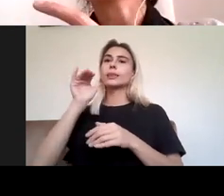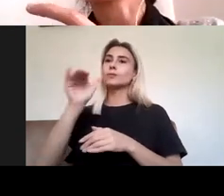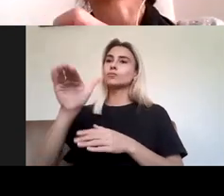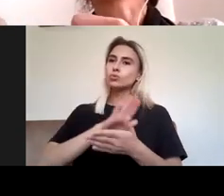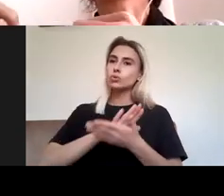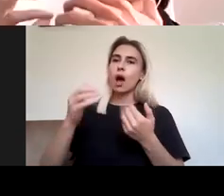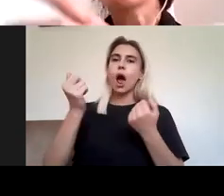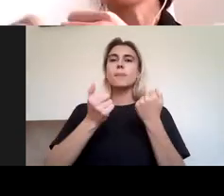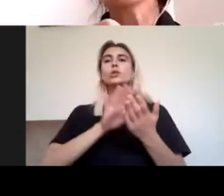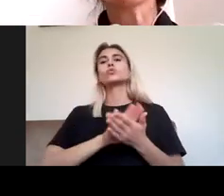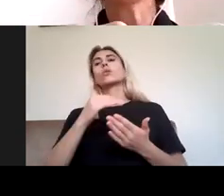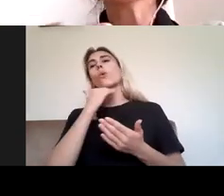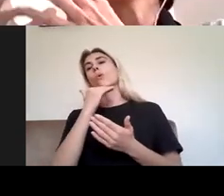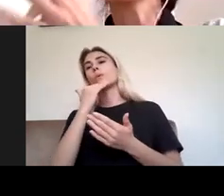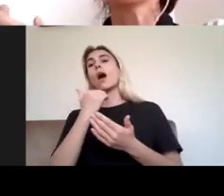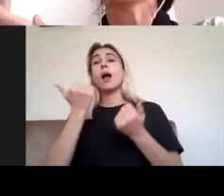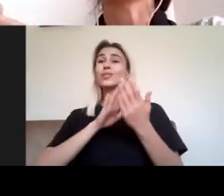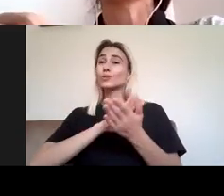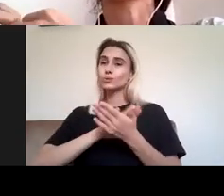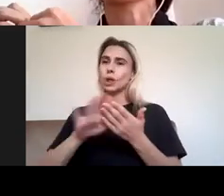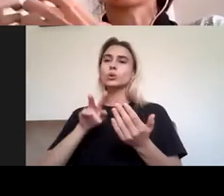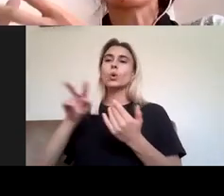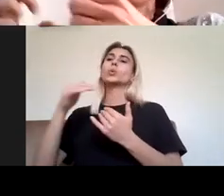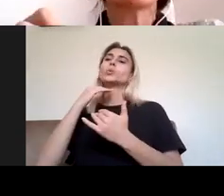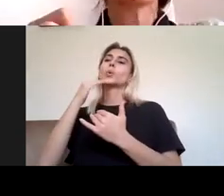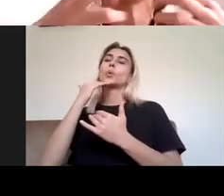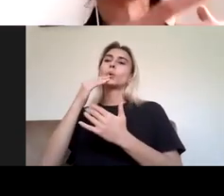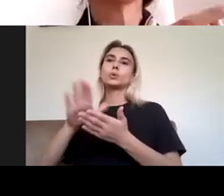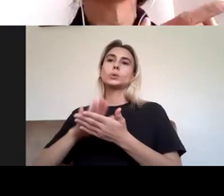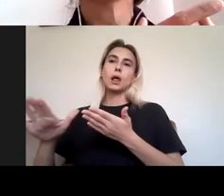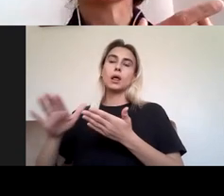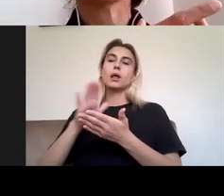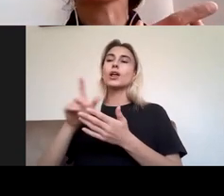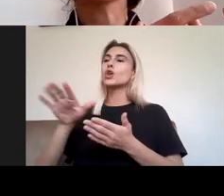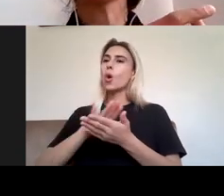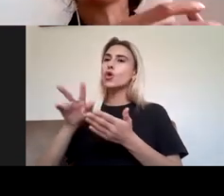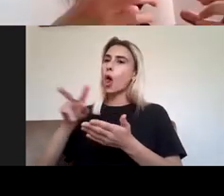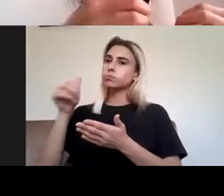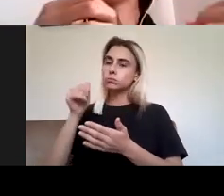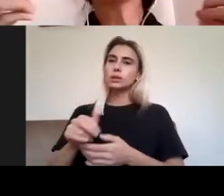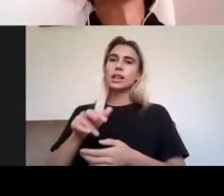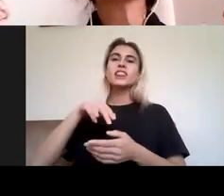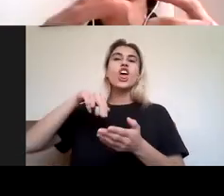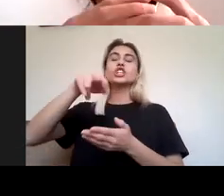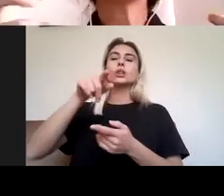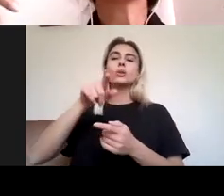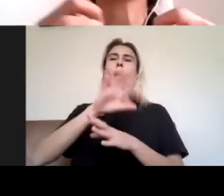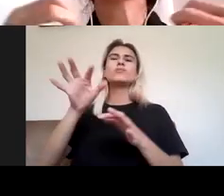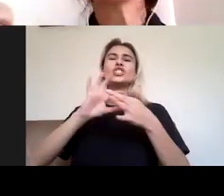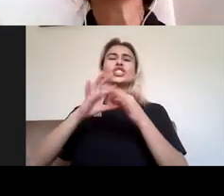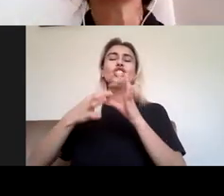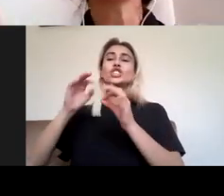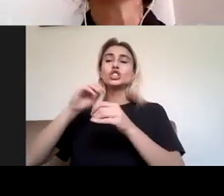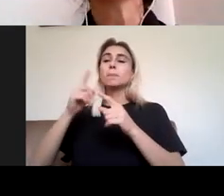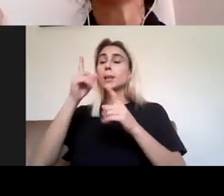aracı düzeltemiyorsunuz. Aracı düzelttiniz, yolu düzeltemiyorsunuz. Yolu düzelttiniz, yaya geçidini düzeltemiyorsunuz. Bütün zincir içerisindeki hepsi bir